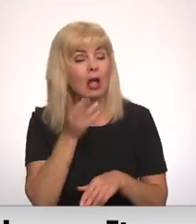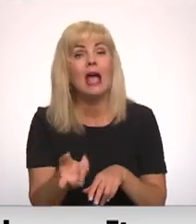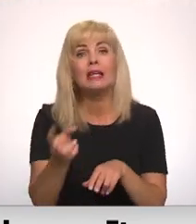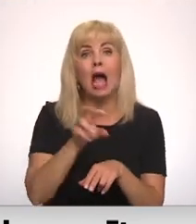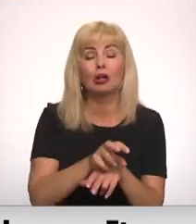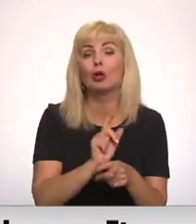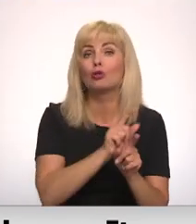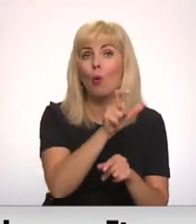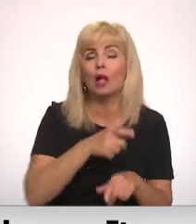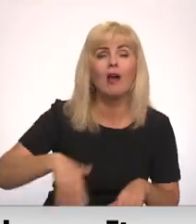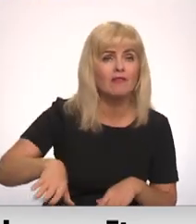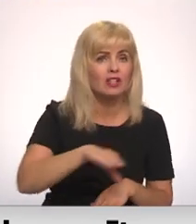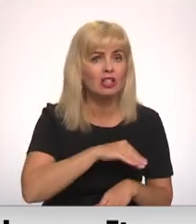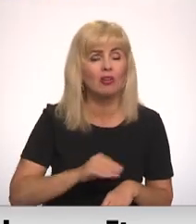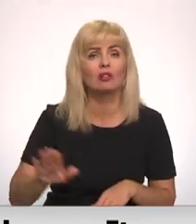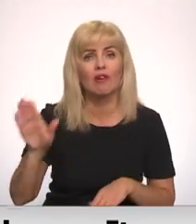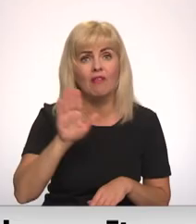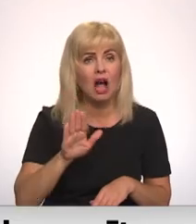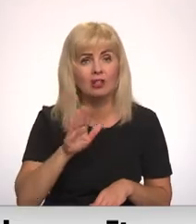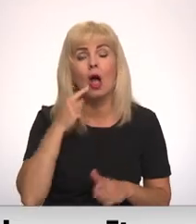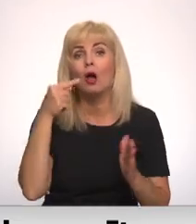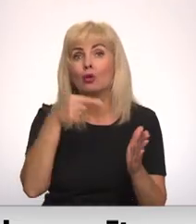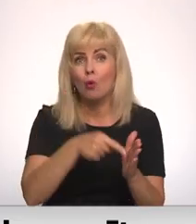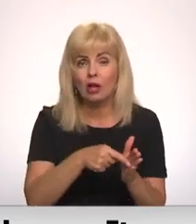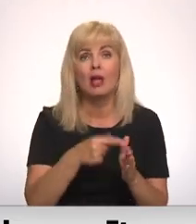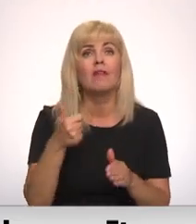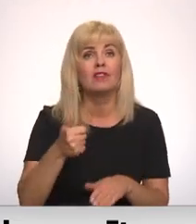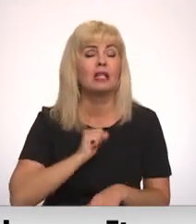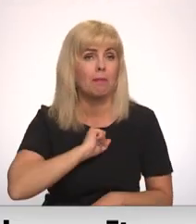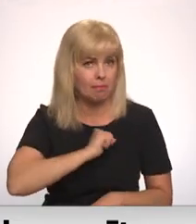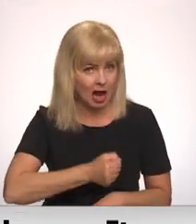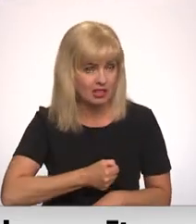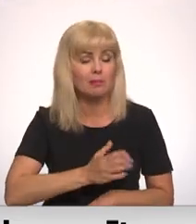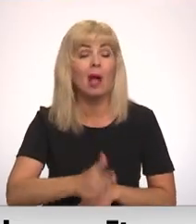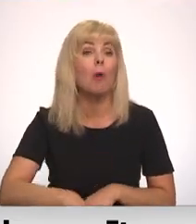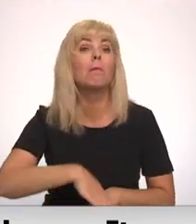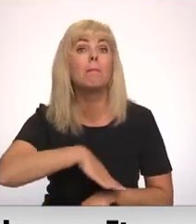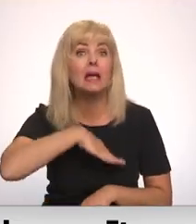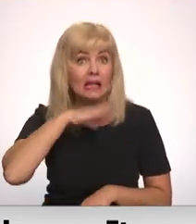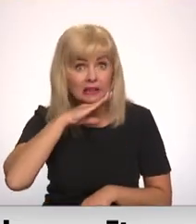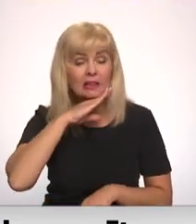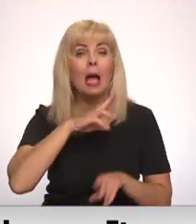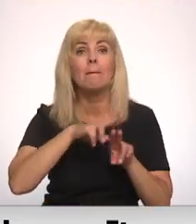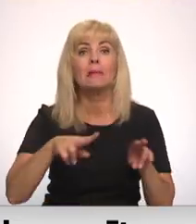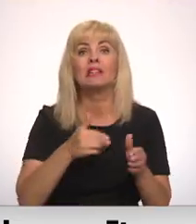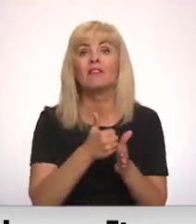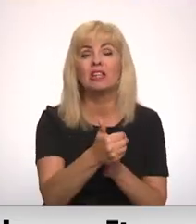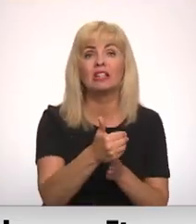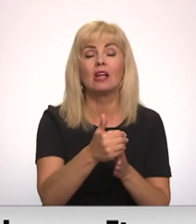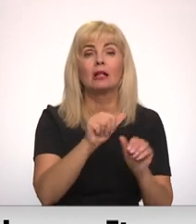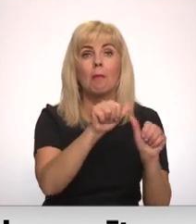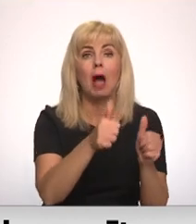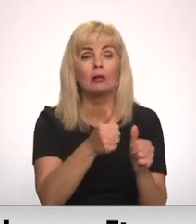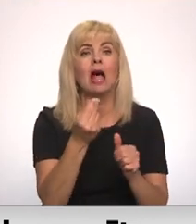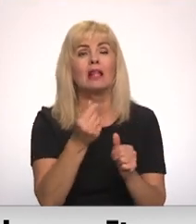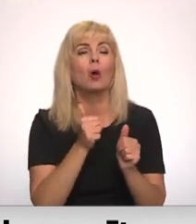ieradušies skolotāji no visas valsts, norādīdami, ka viņu pacietības mērs ir pilns. Ministrijas virzītais modelis nauda